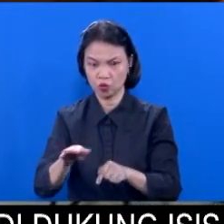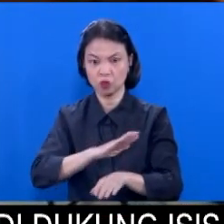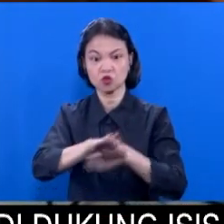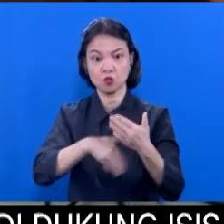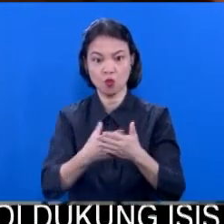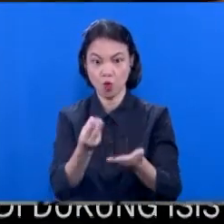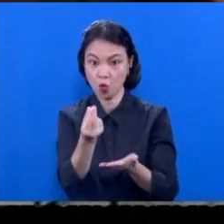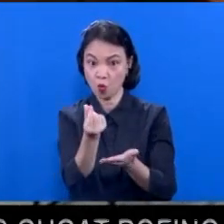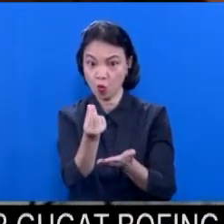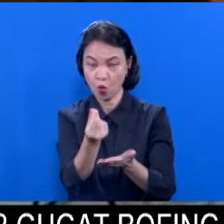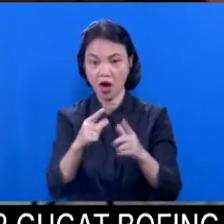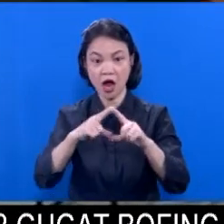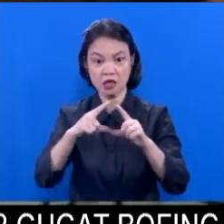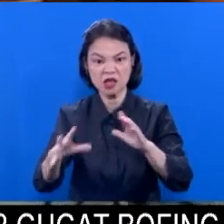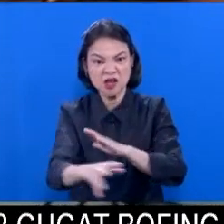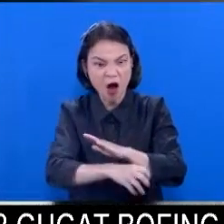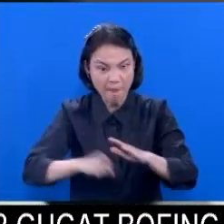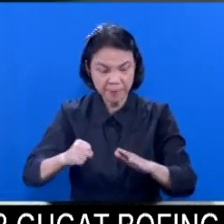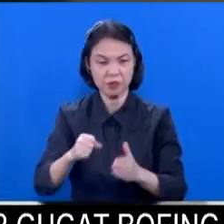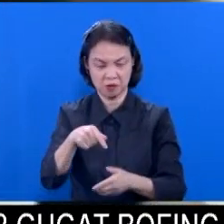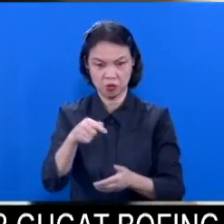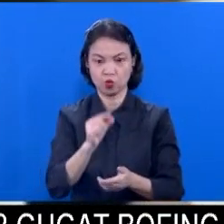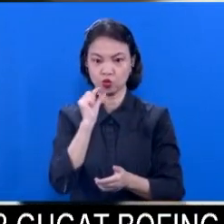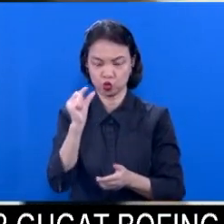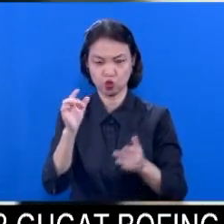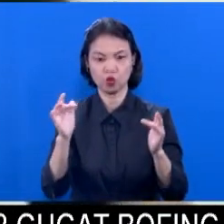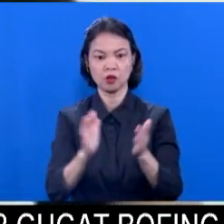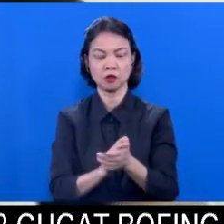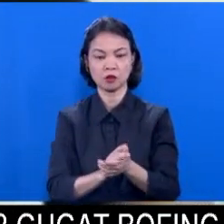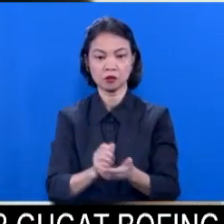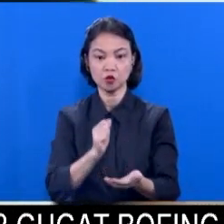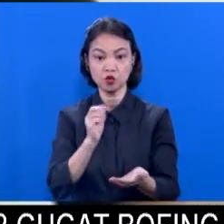judi online dan membeli narkoba. Kasus ini baru terungkap setelah kerabat